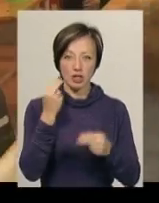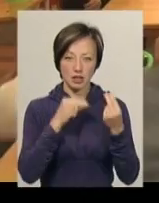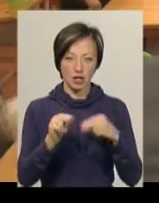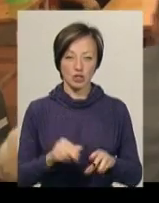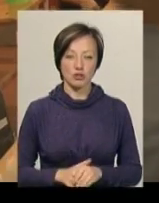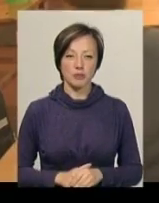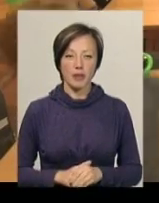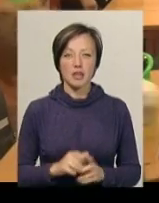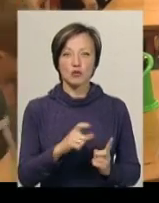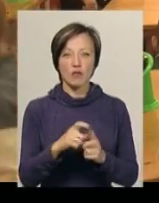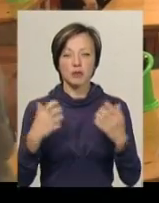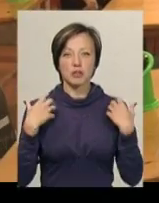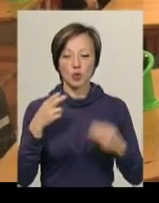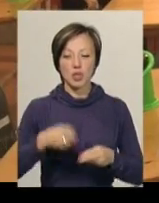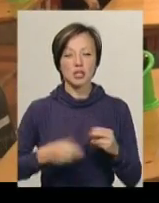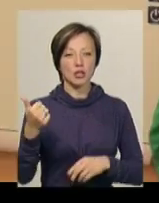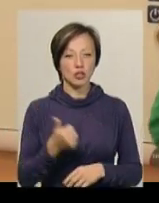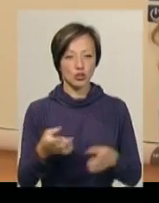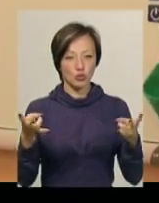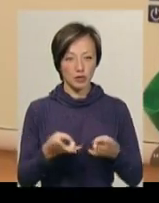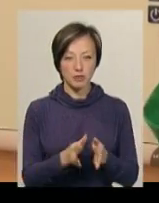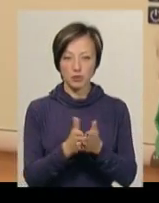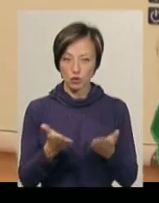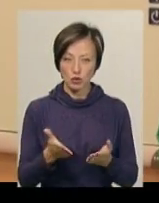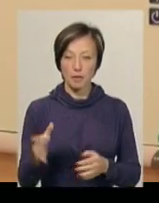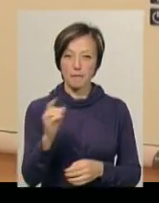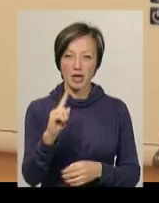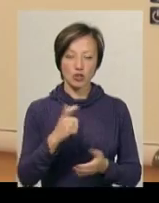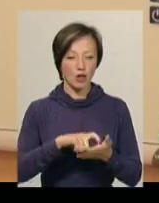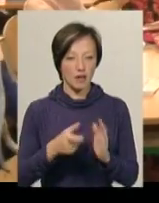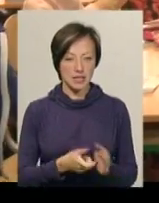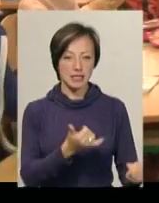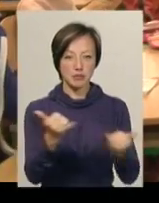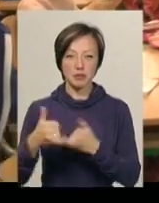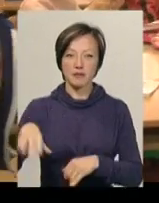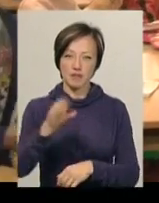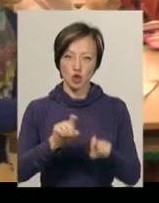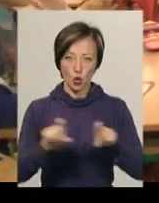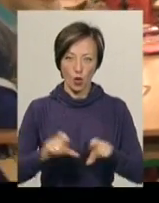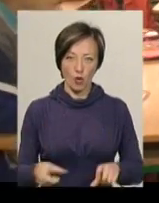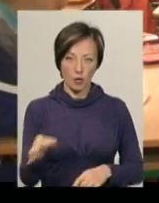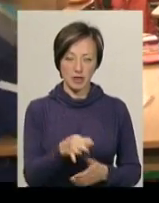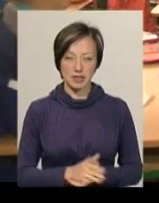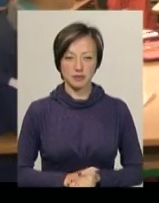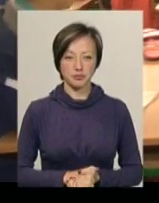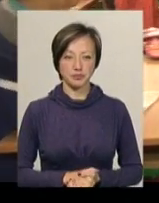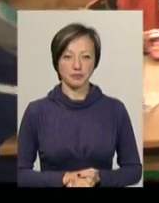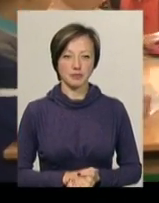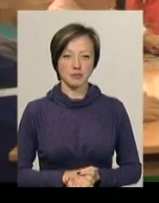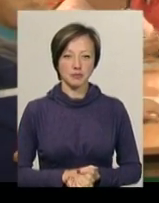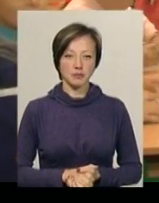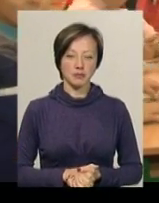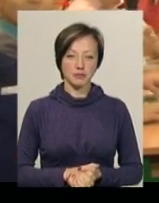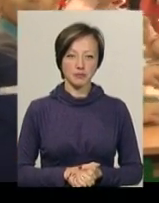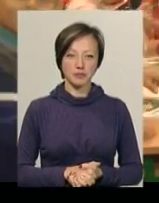найкращим. За словами Олега Фасолі, до кінця тижня необхідними підручниками для першокласників забезпечать усі школи області. Дарина Денисенко, Іван